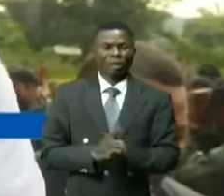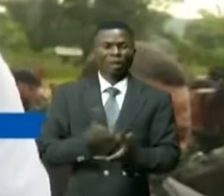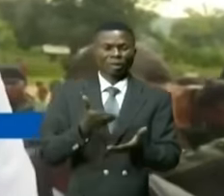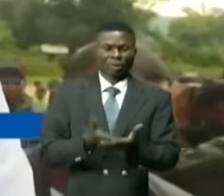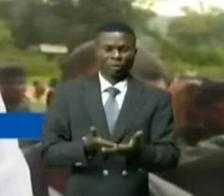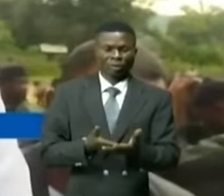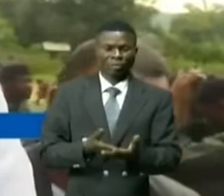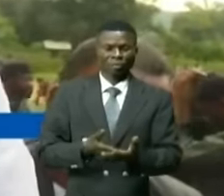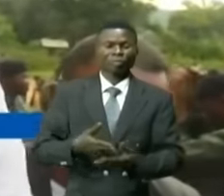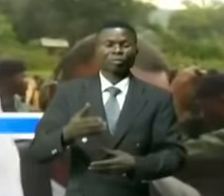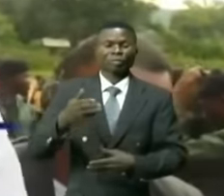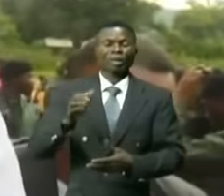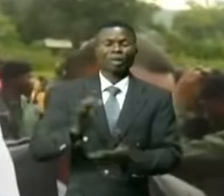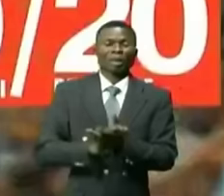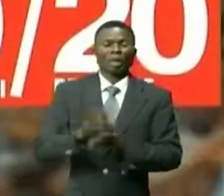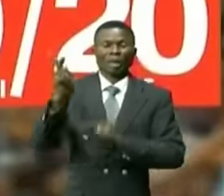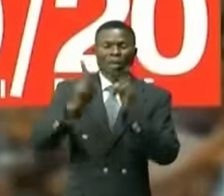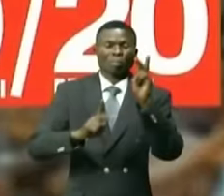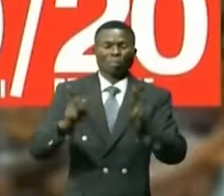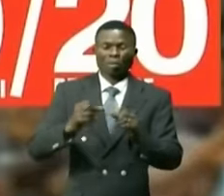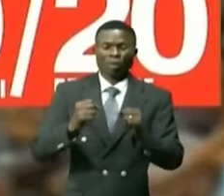maintenant.